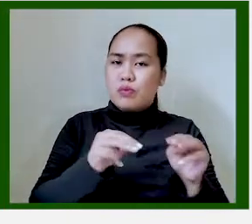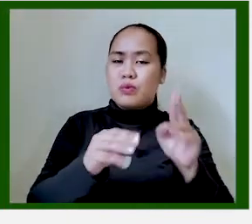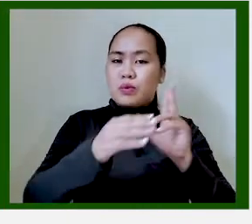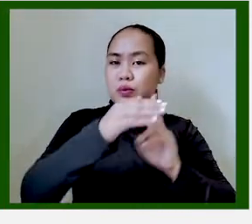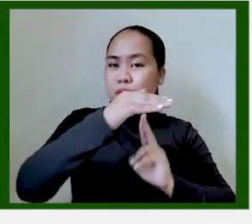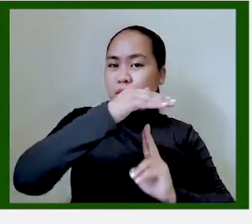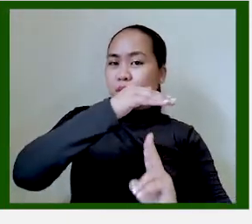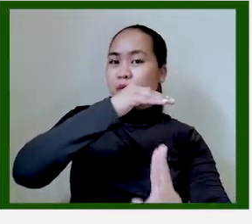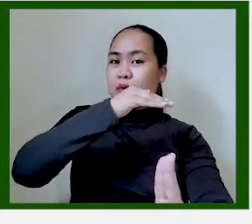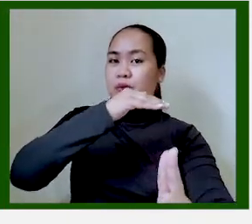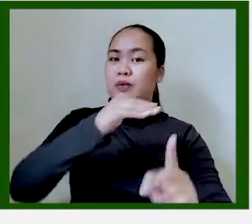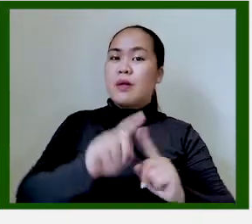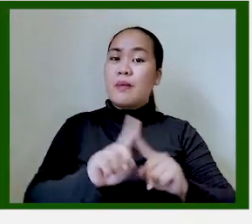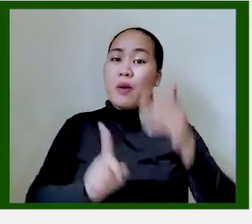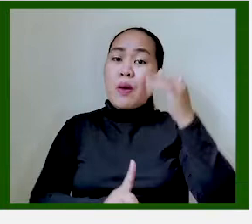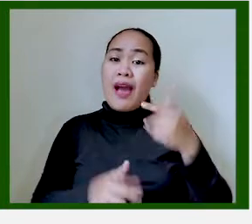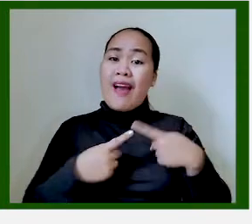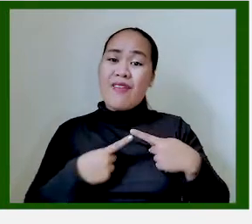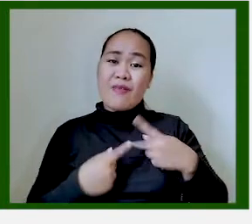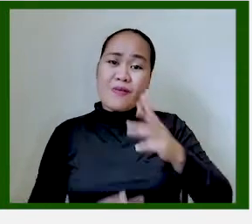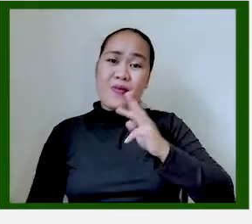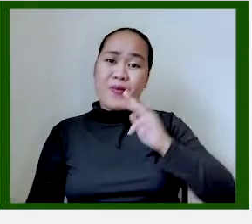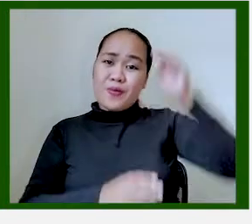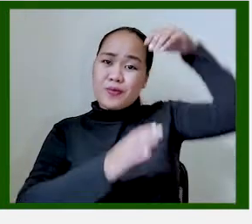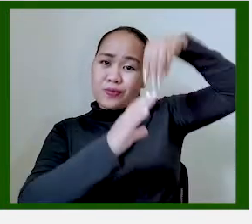So ang ano nga natin diyan is